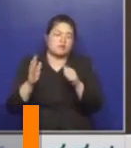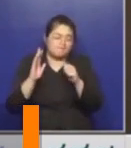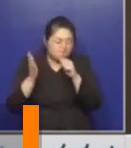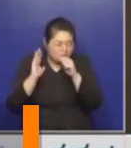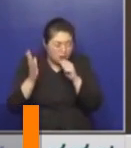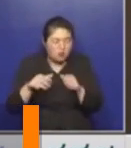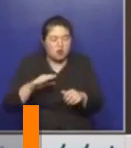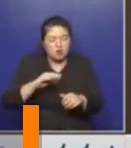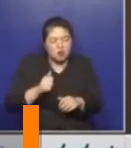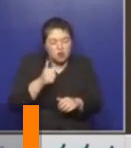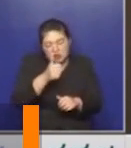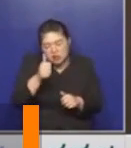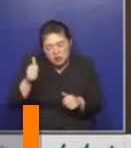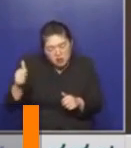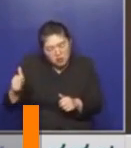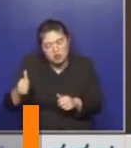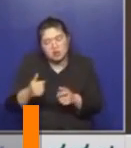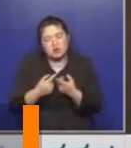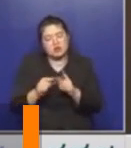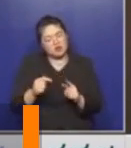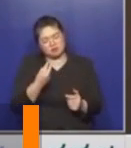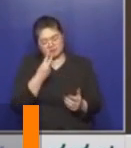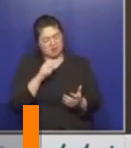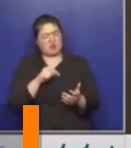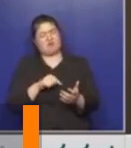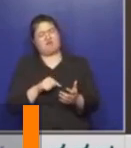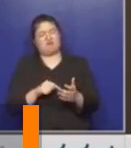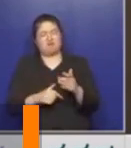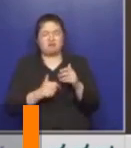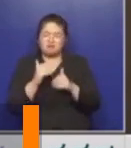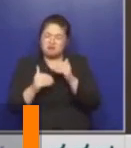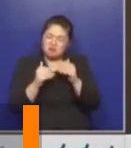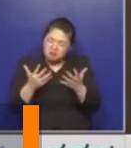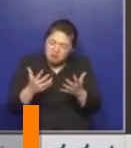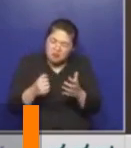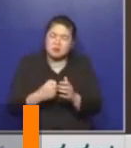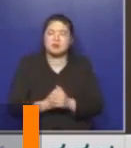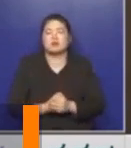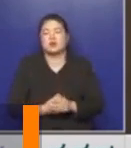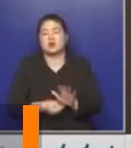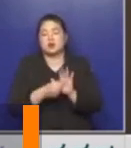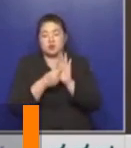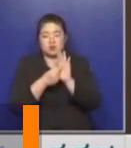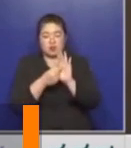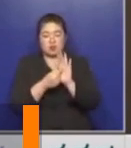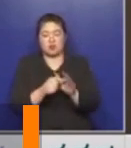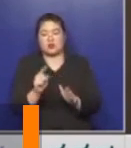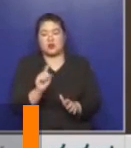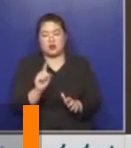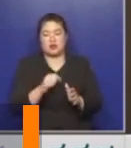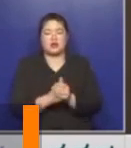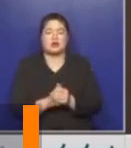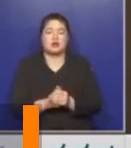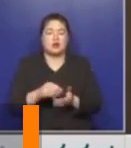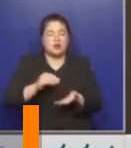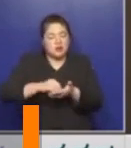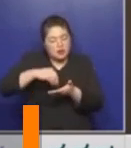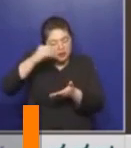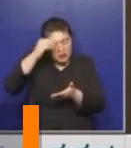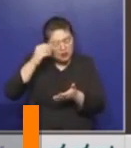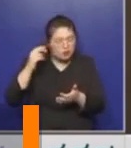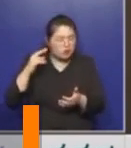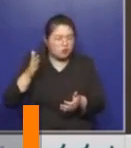มีแต่ถอยหลังในเรื่องของการศึกษาครับมีเคสกรณีตัวอย่างมีการถ่ายหัวนักเรียน